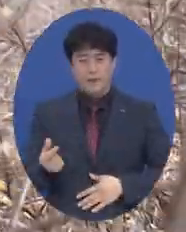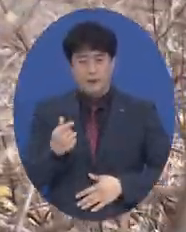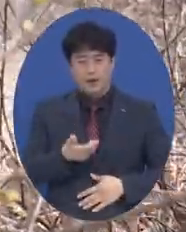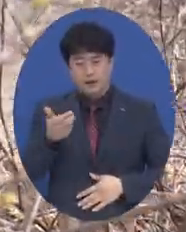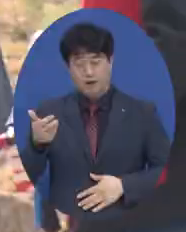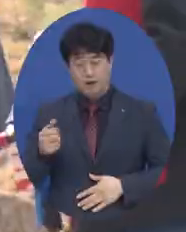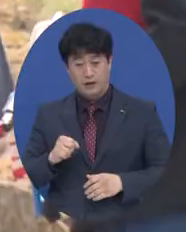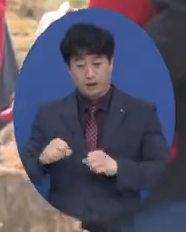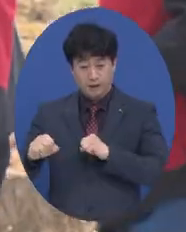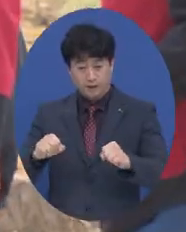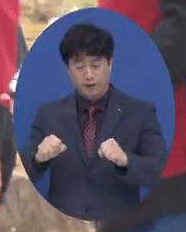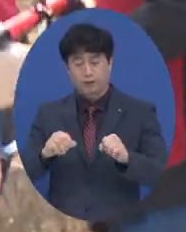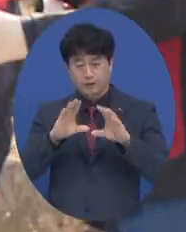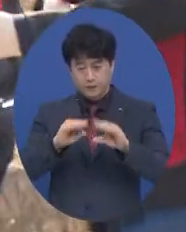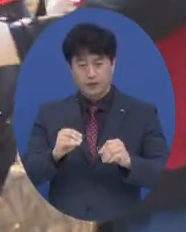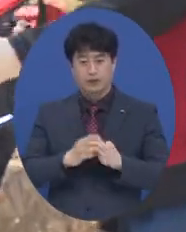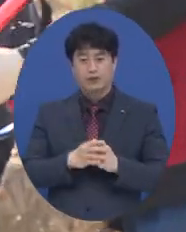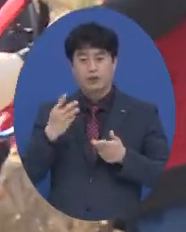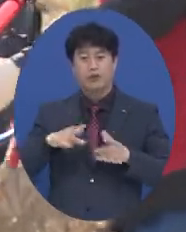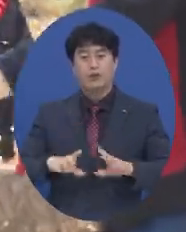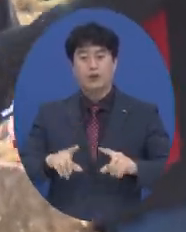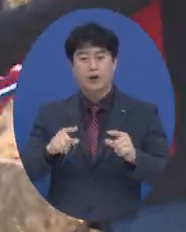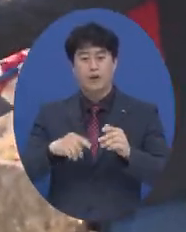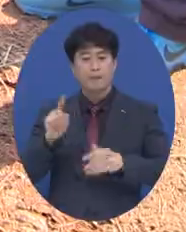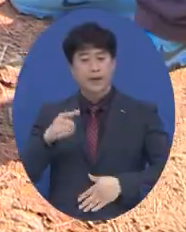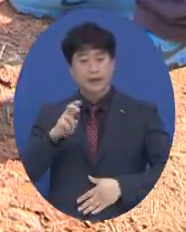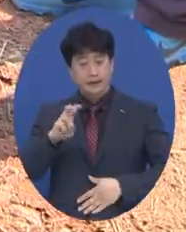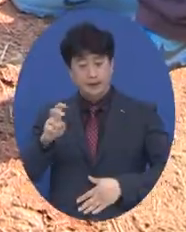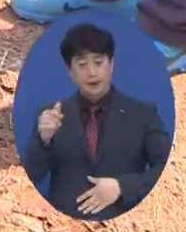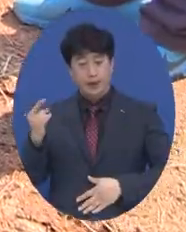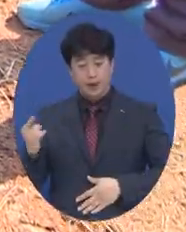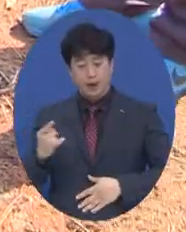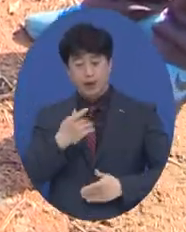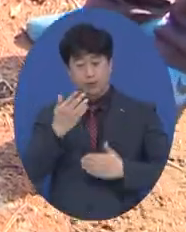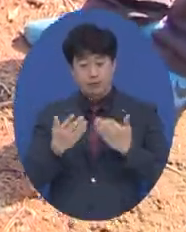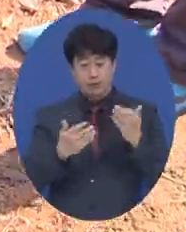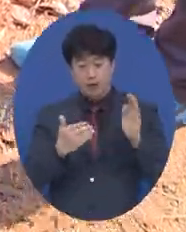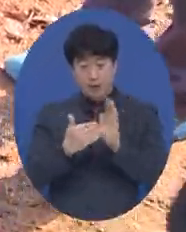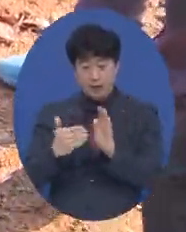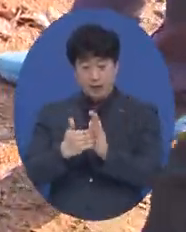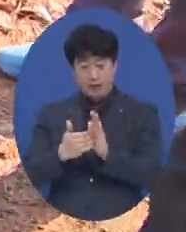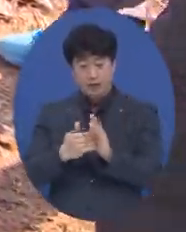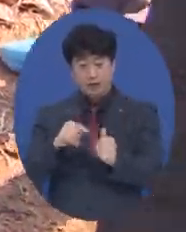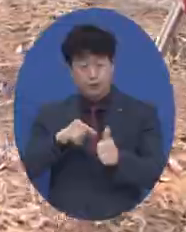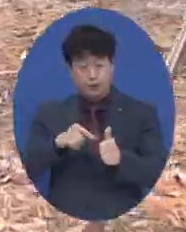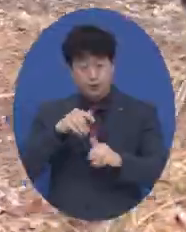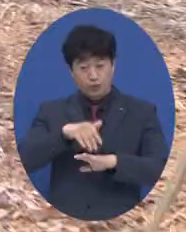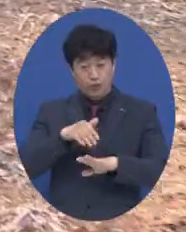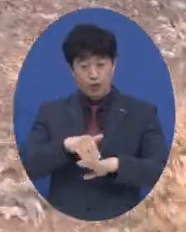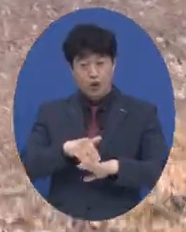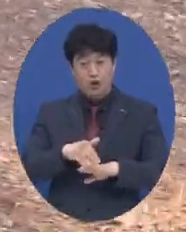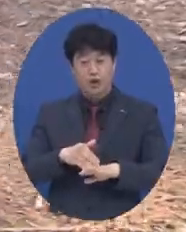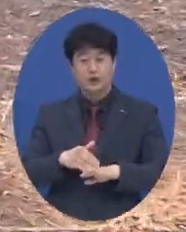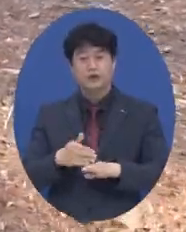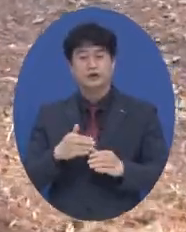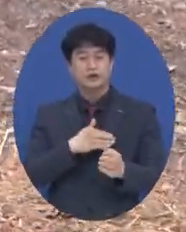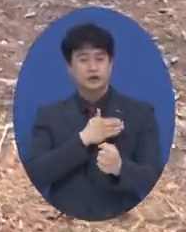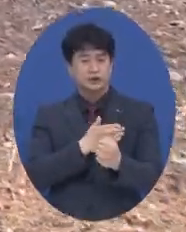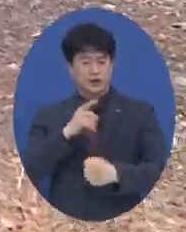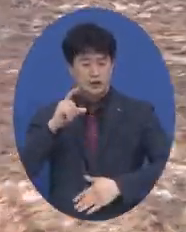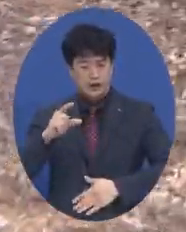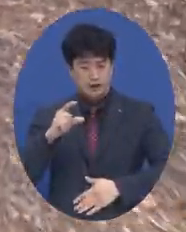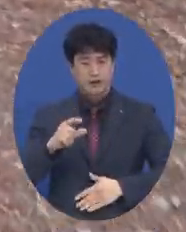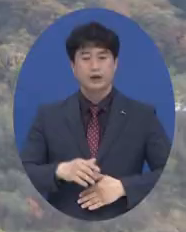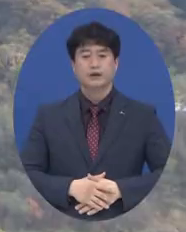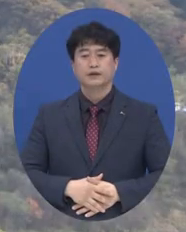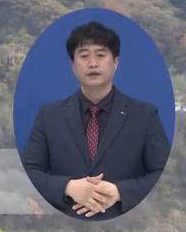끕니다 경기도는 올해 총 102 10회에 걸쳐 산불방지 교육 훈련을 해 산불진화 대원 의 역량을 강화